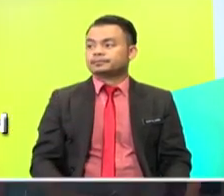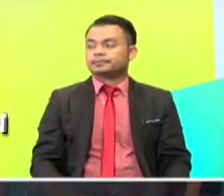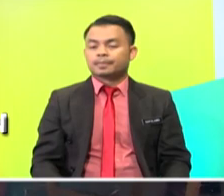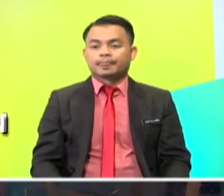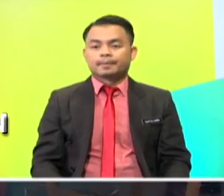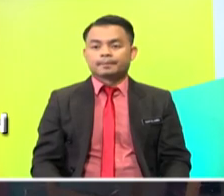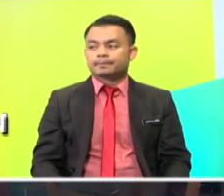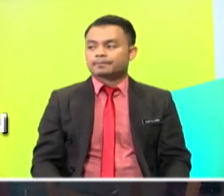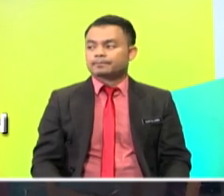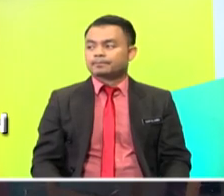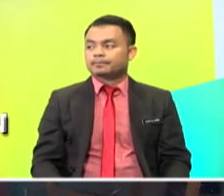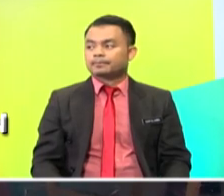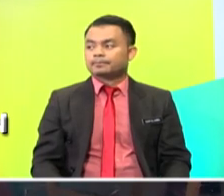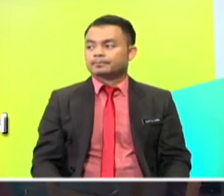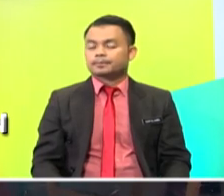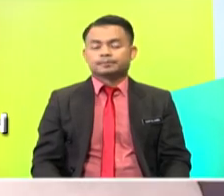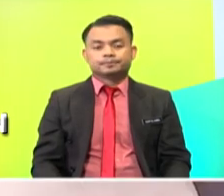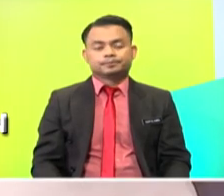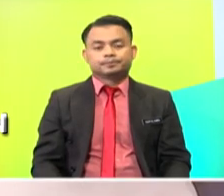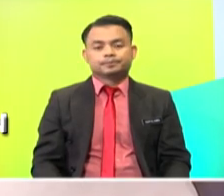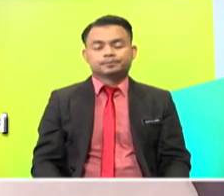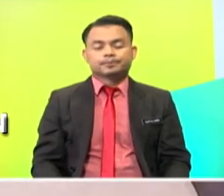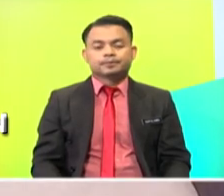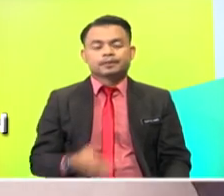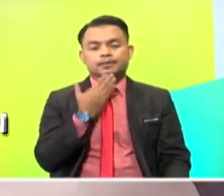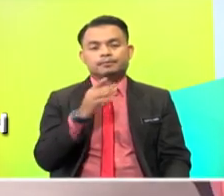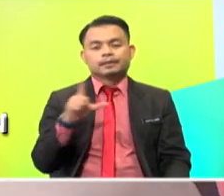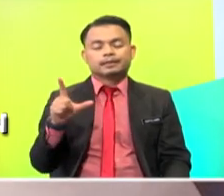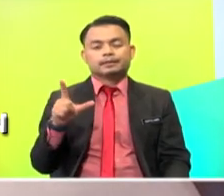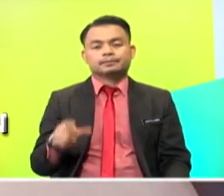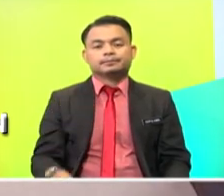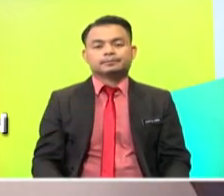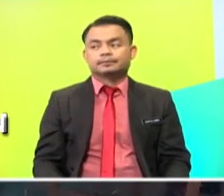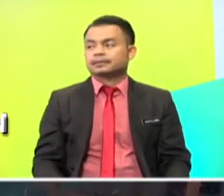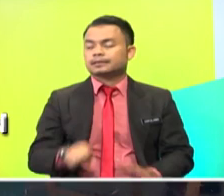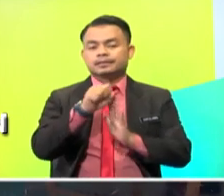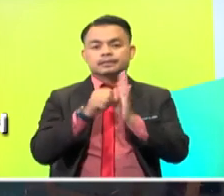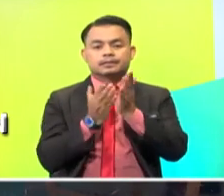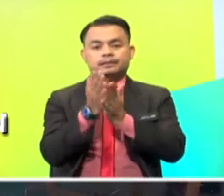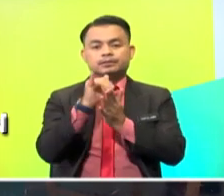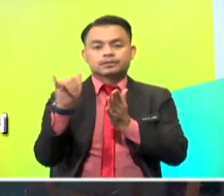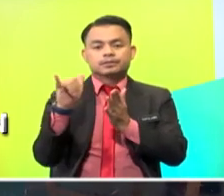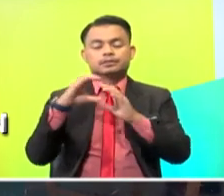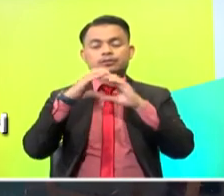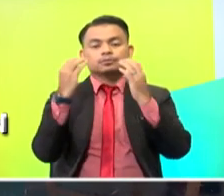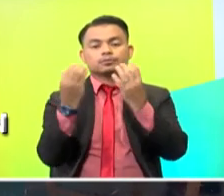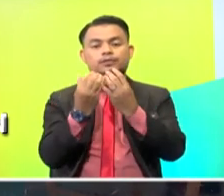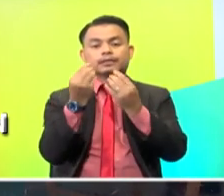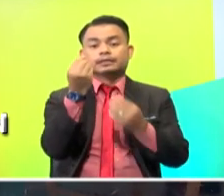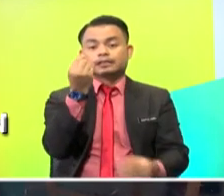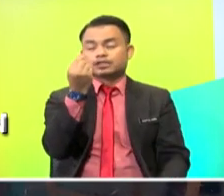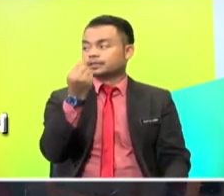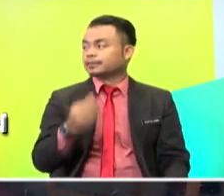Deni ialah makaroni makaroni bye Go yang seharusnya kumpulan ke